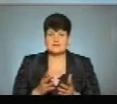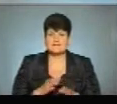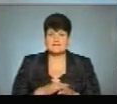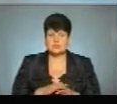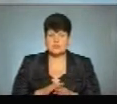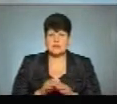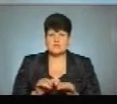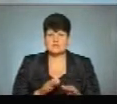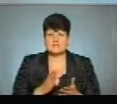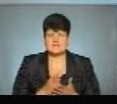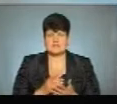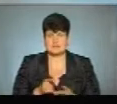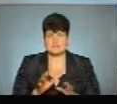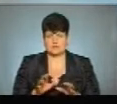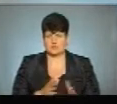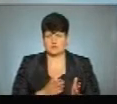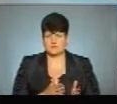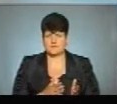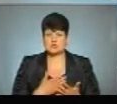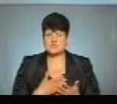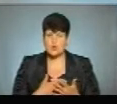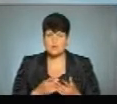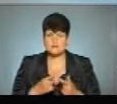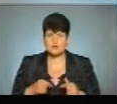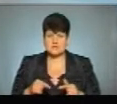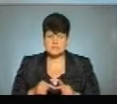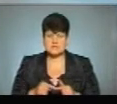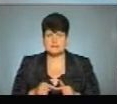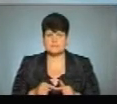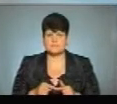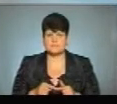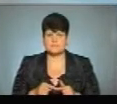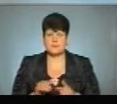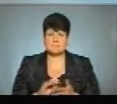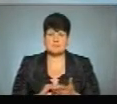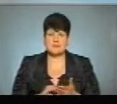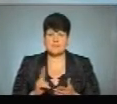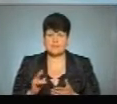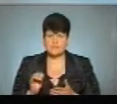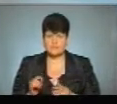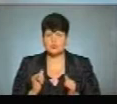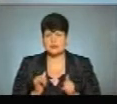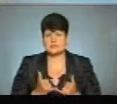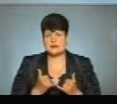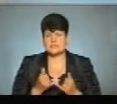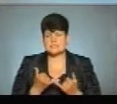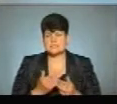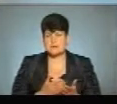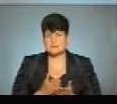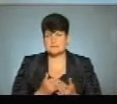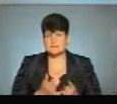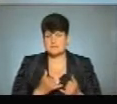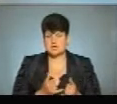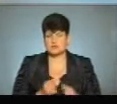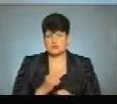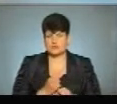які прописані в їхньому статуті. Тобто, якщо це є громадська організація, там спілка, наприклад, там письменників, так, тобто тільки для забезпечення